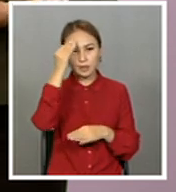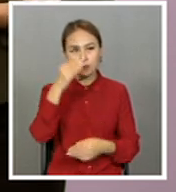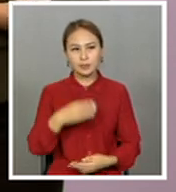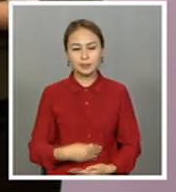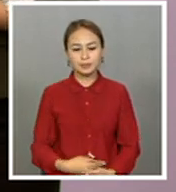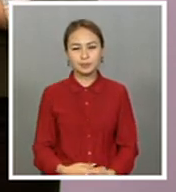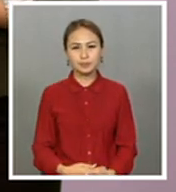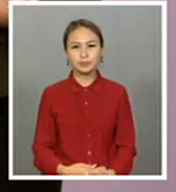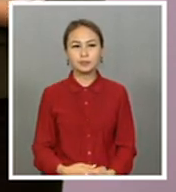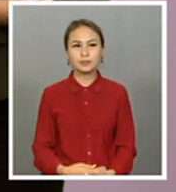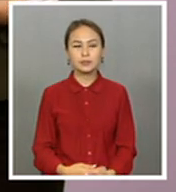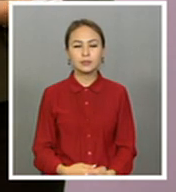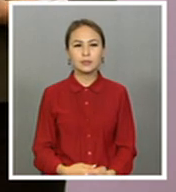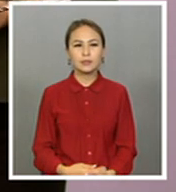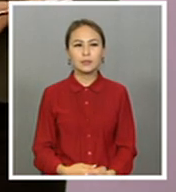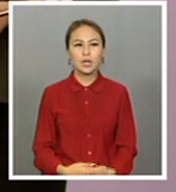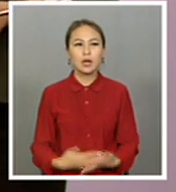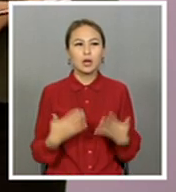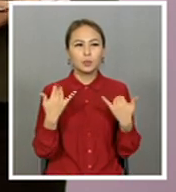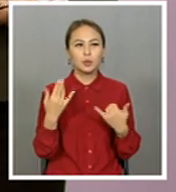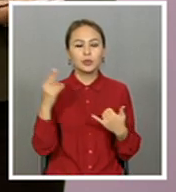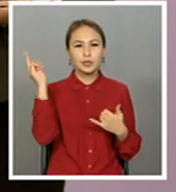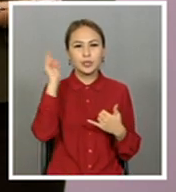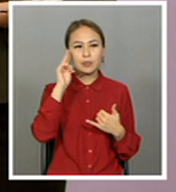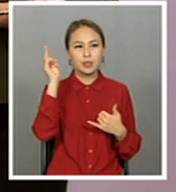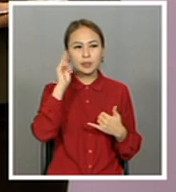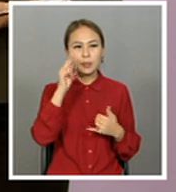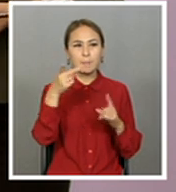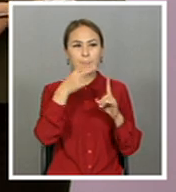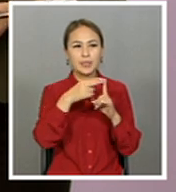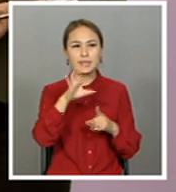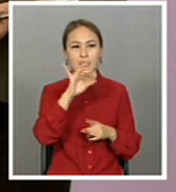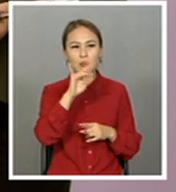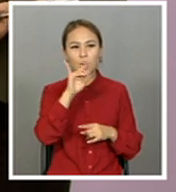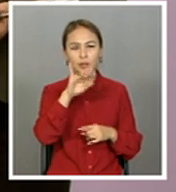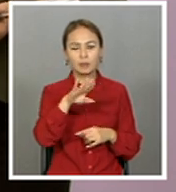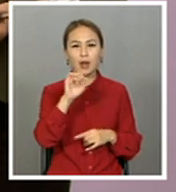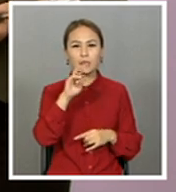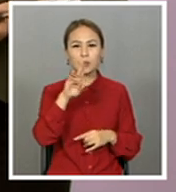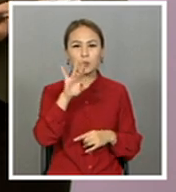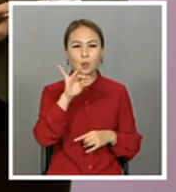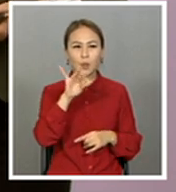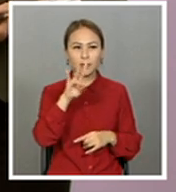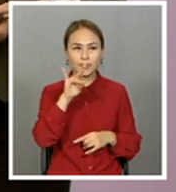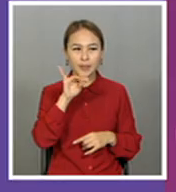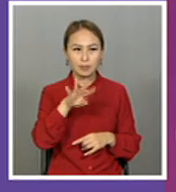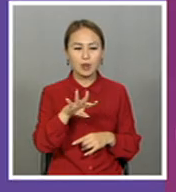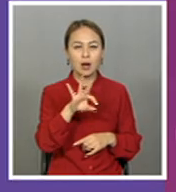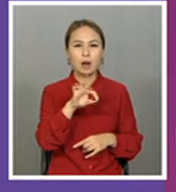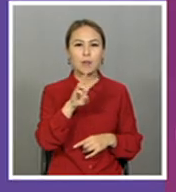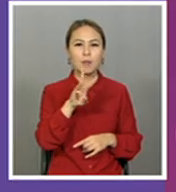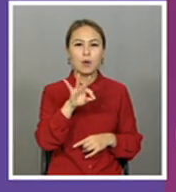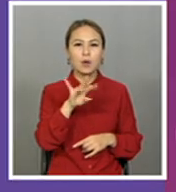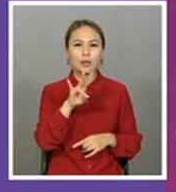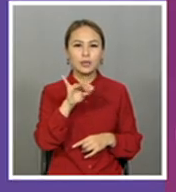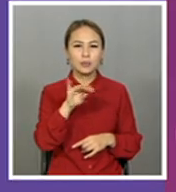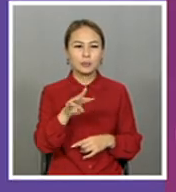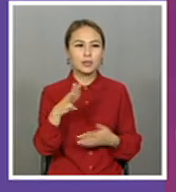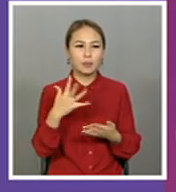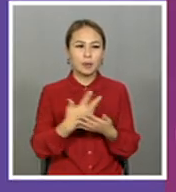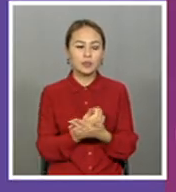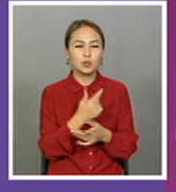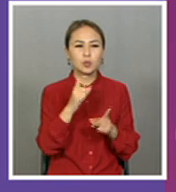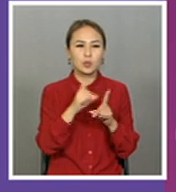мағынасы. Бүгінгі сабақта мәтіннен синоним, антоним, амонимдерді табасыңдар.